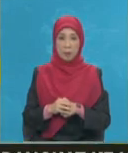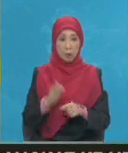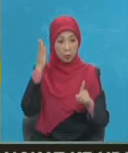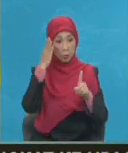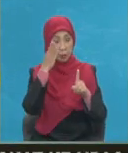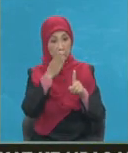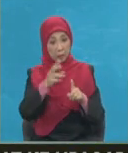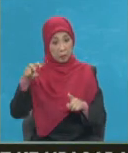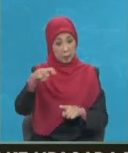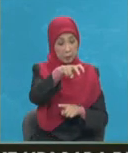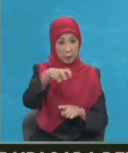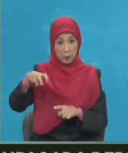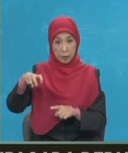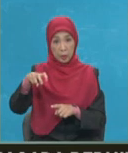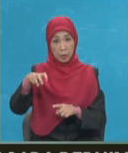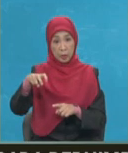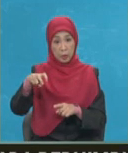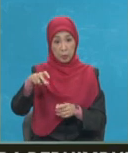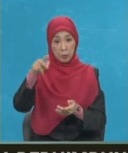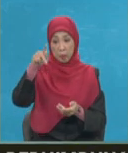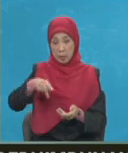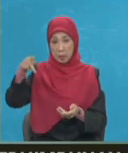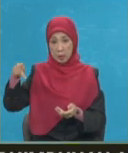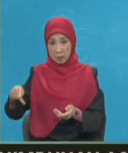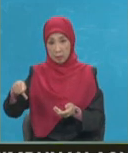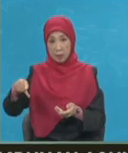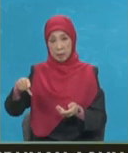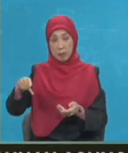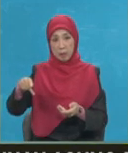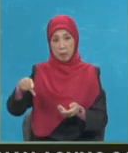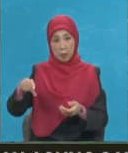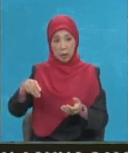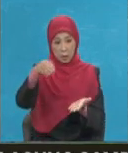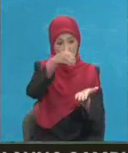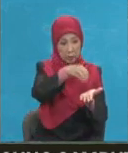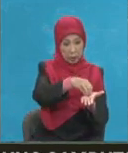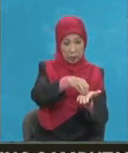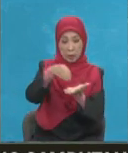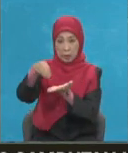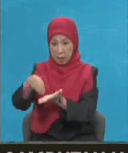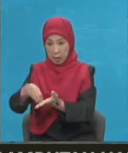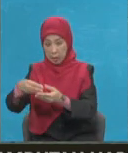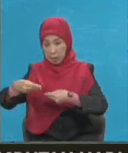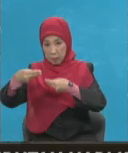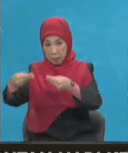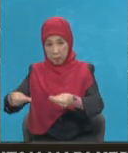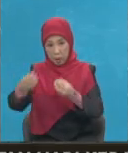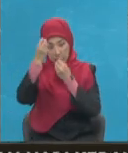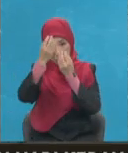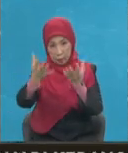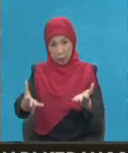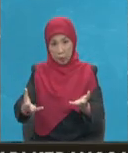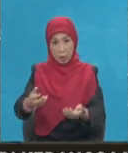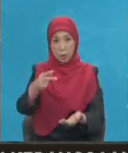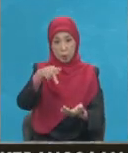tumpuan pengangkutan ialah bagi penuntut-penuntut yang mana point to point diberikan bagi